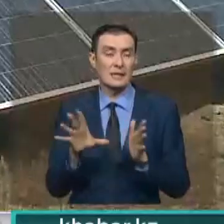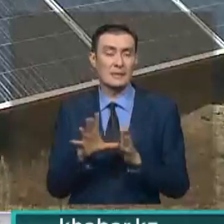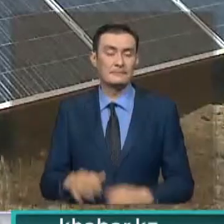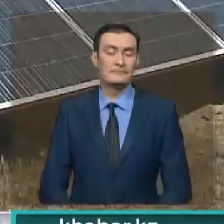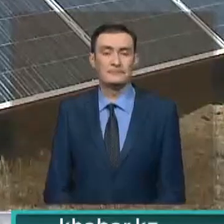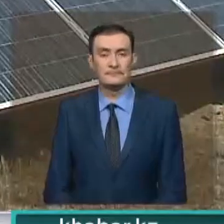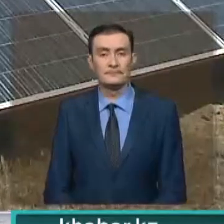генерации